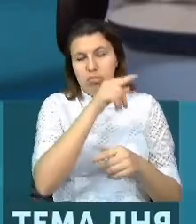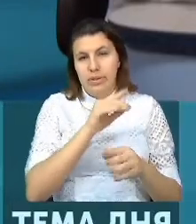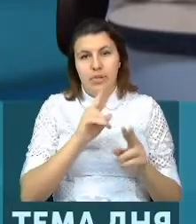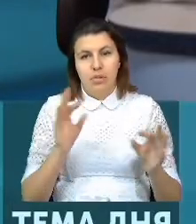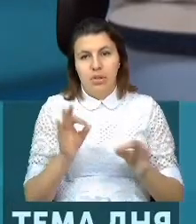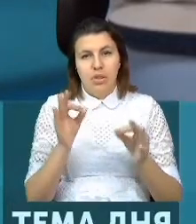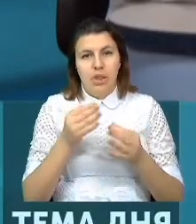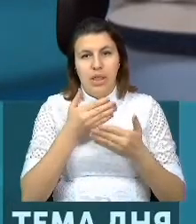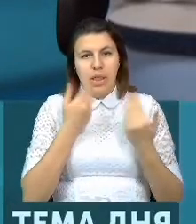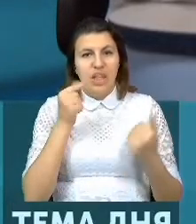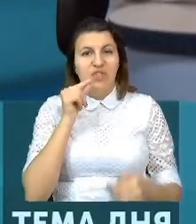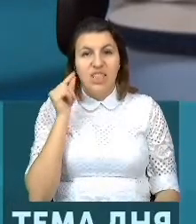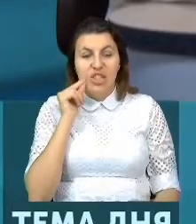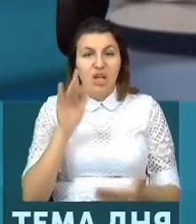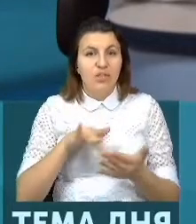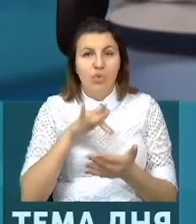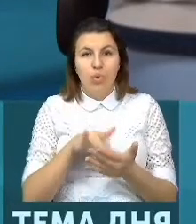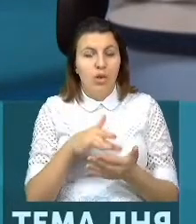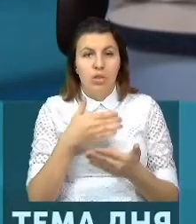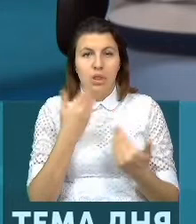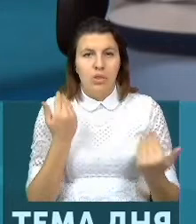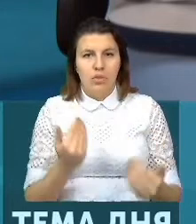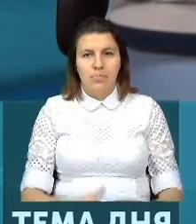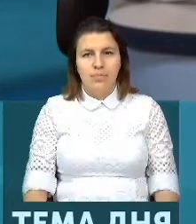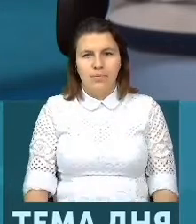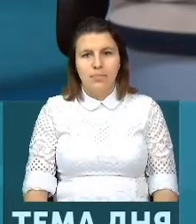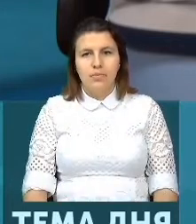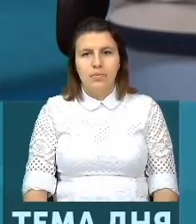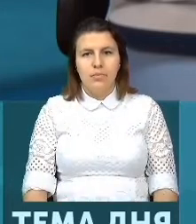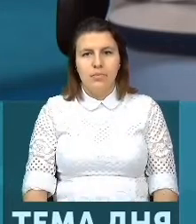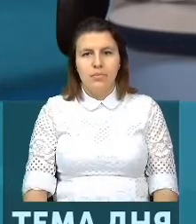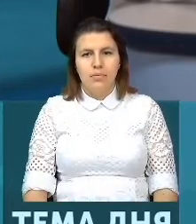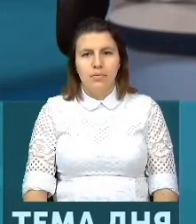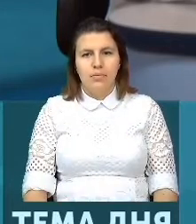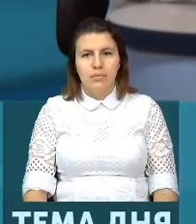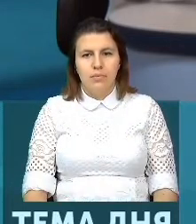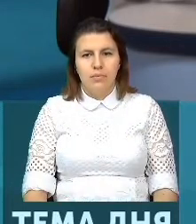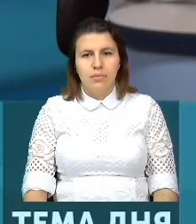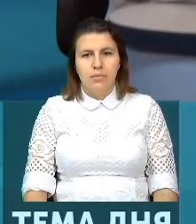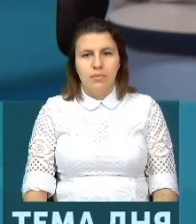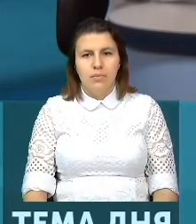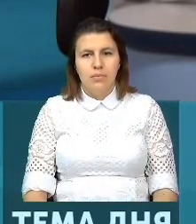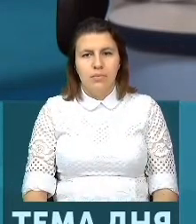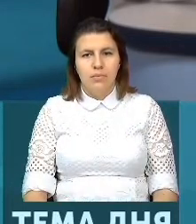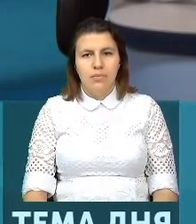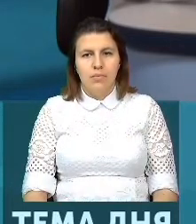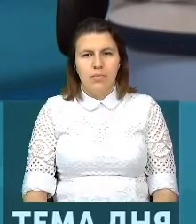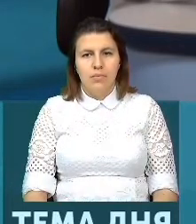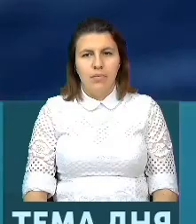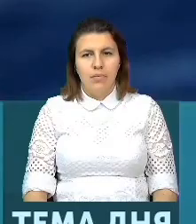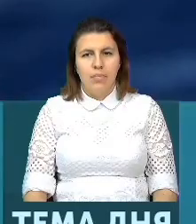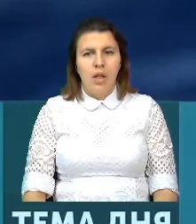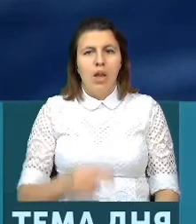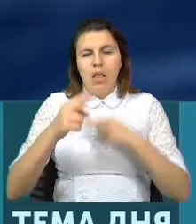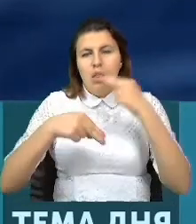Лисичанске, учитывая его вот эту длинную структуру, сам длинный город. А, так, да, это было очень большое срач. Нам даже предлагали